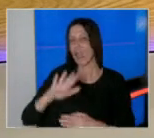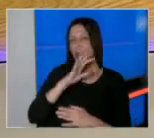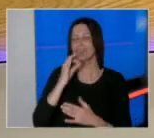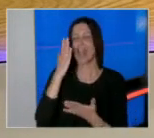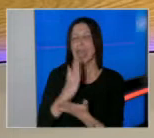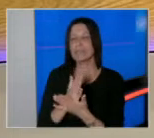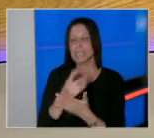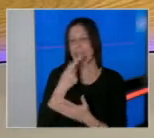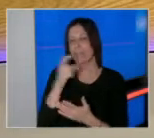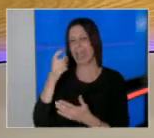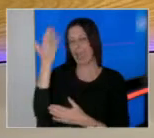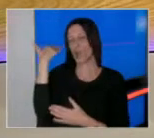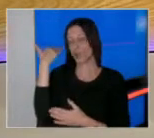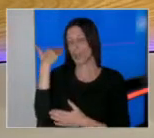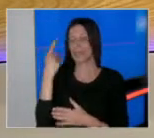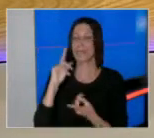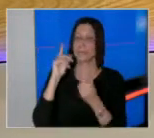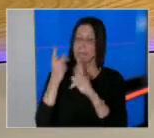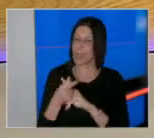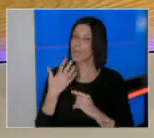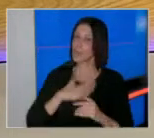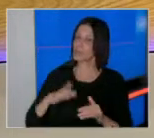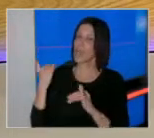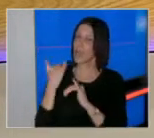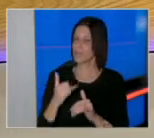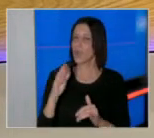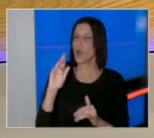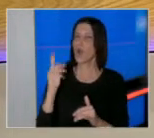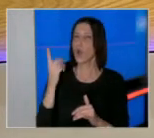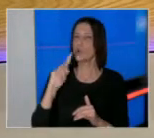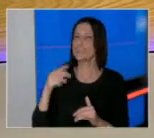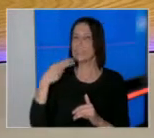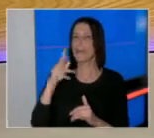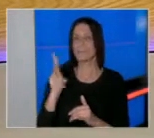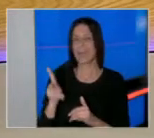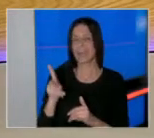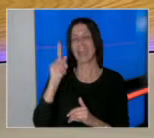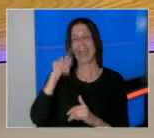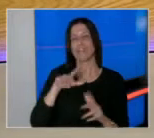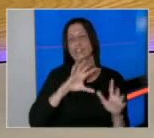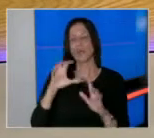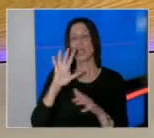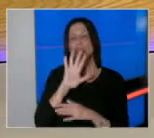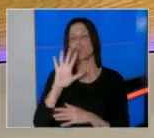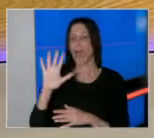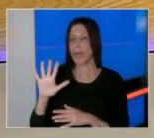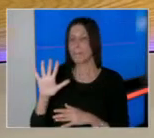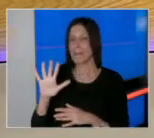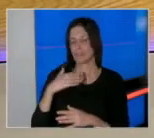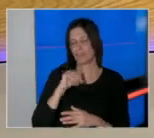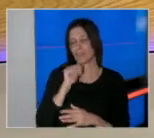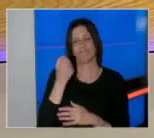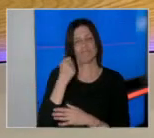אמצע המאה הקודמת. אז במקום אני רוצה להביא לכם את רוזה פארקס. זו שבשנת 1955